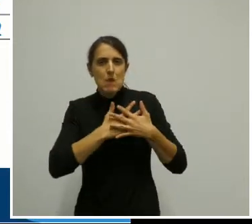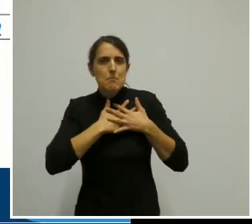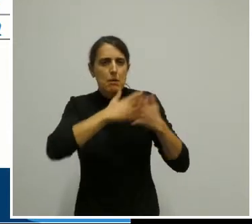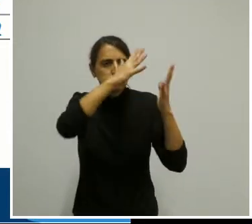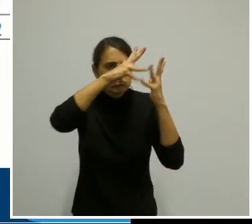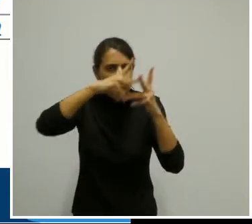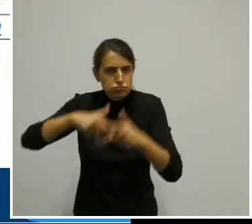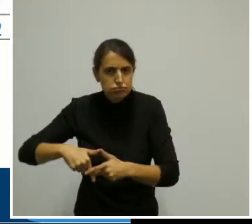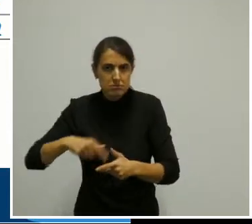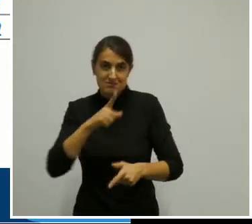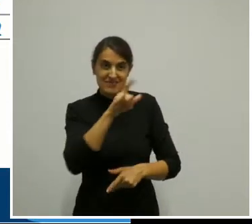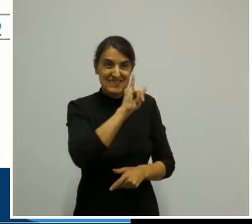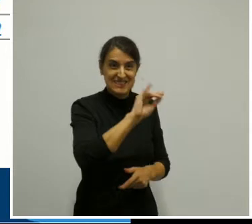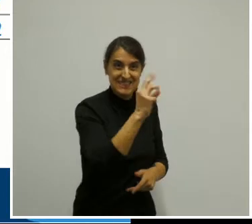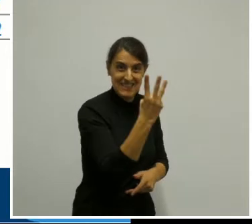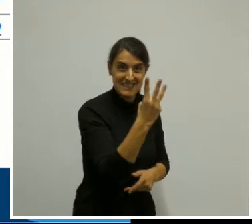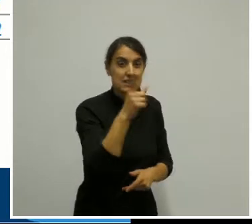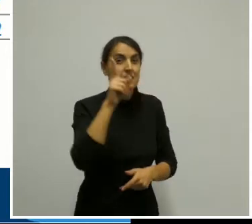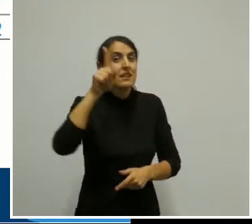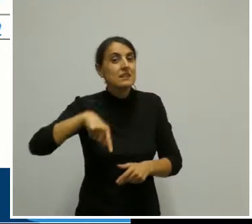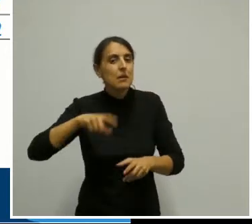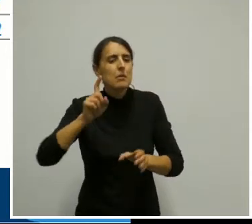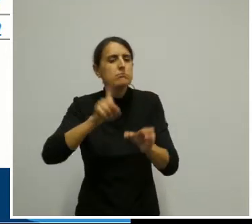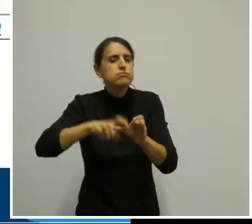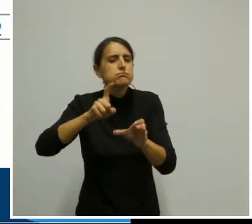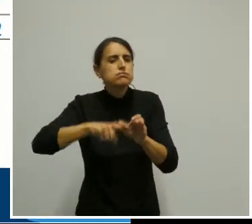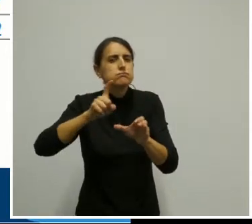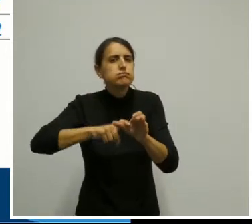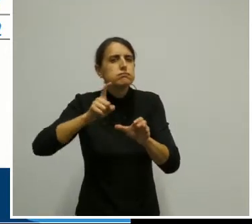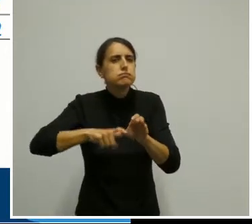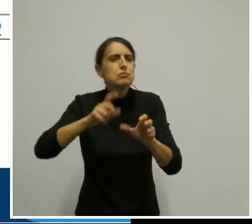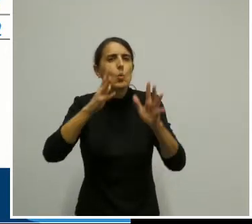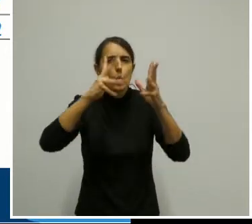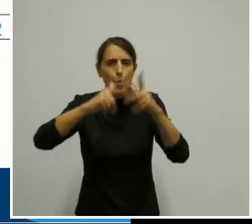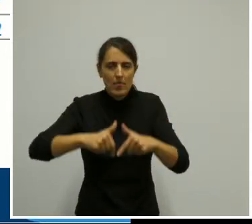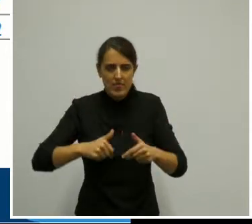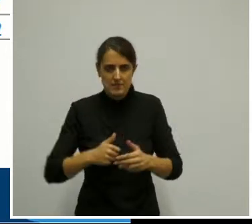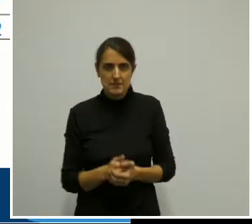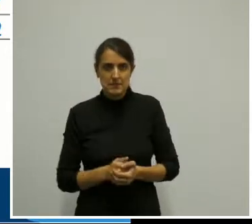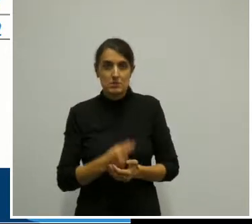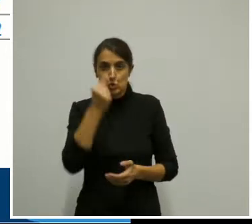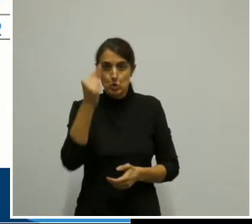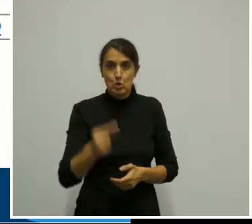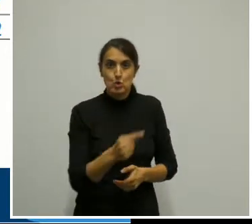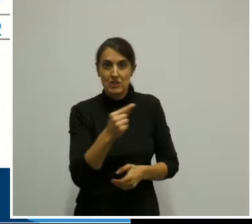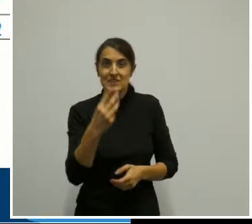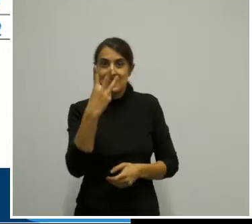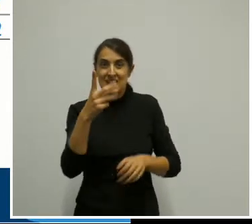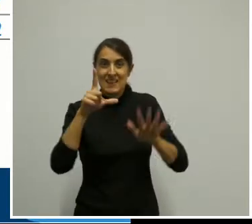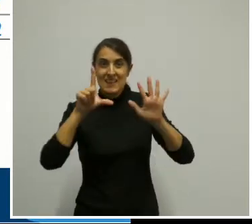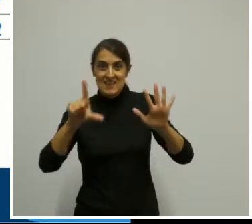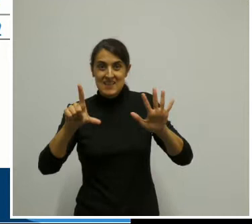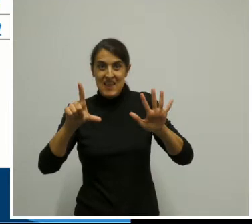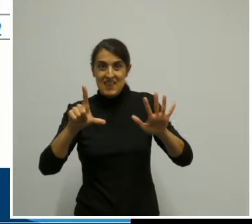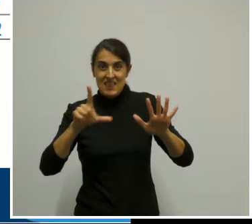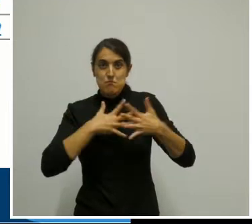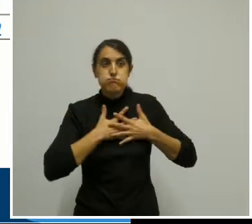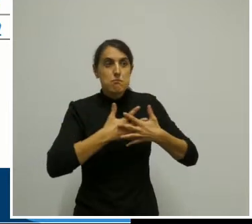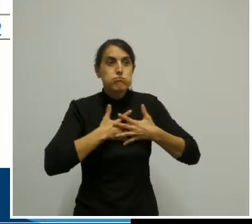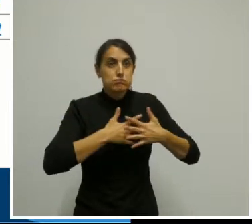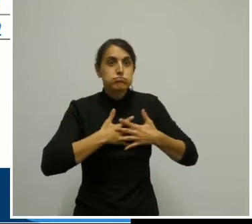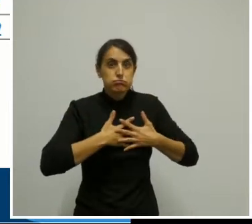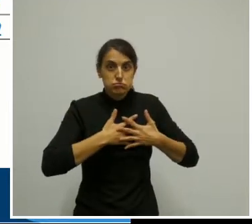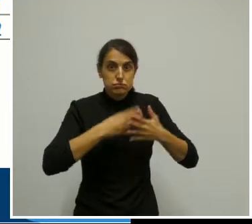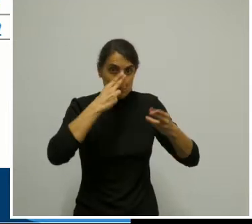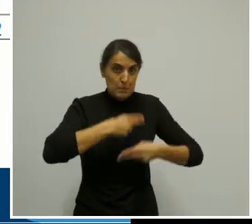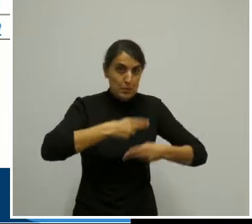això és I3, i les vacants que hi ha a cada zona. D'acord? En total hi ha 37 vacants a la pública i 92